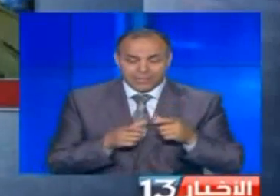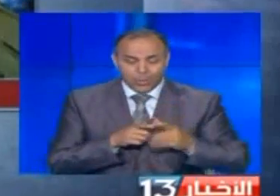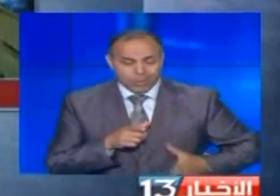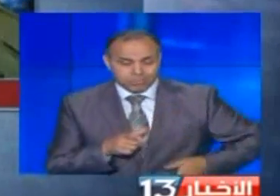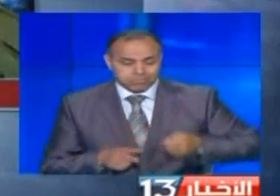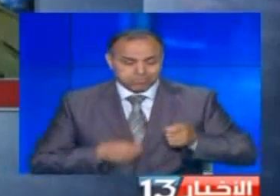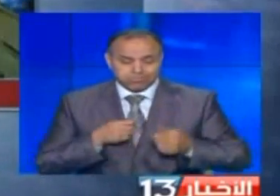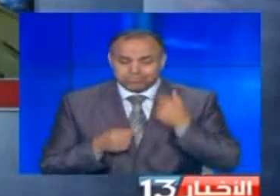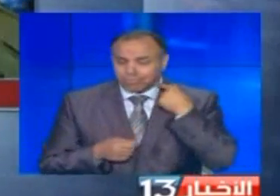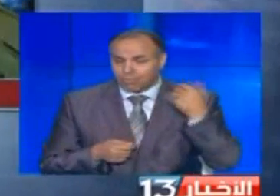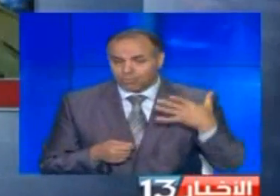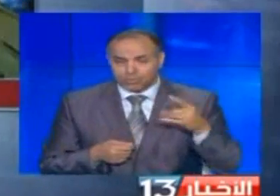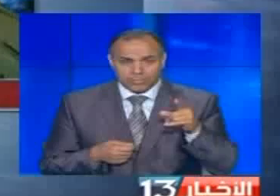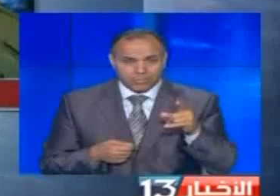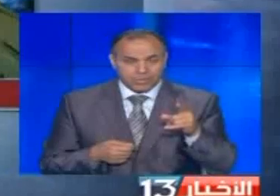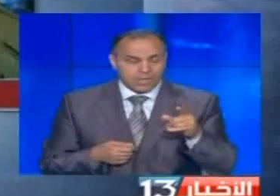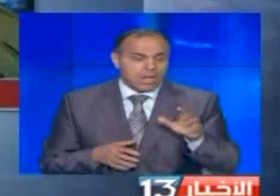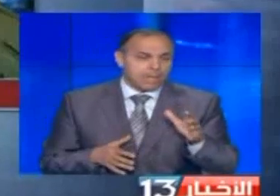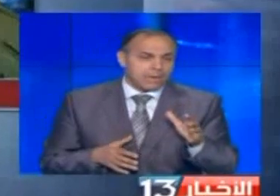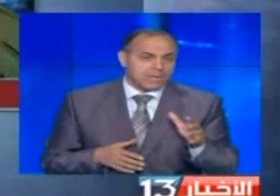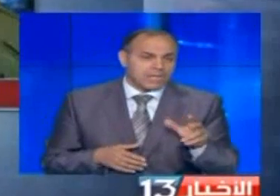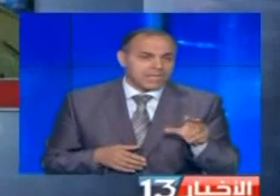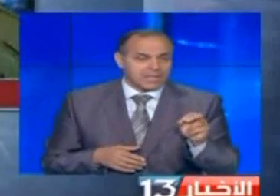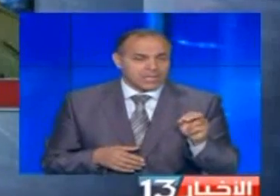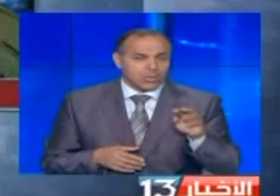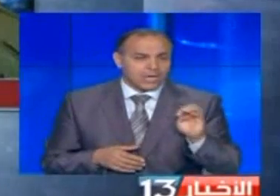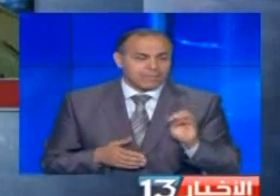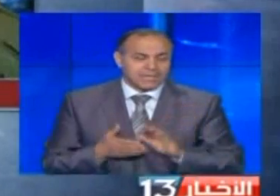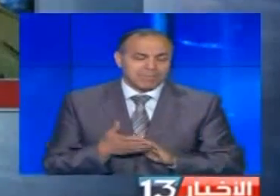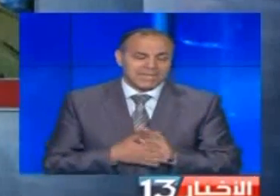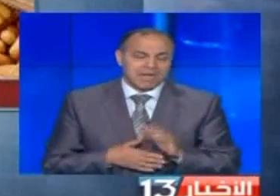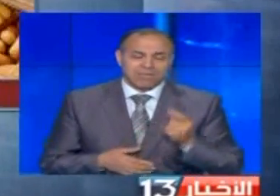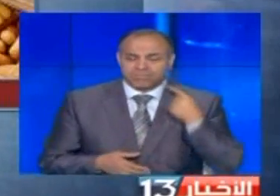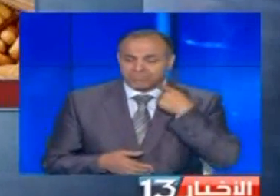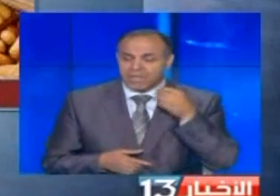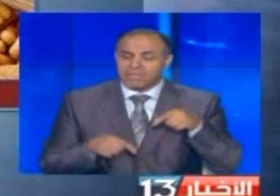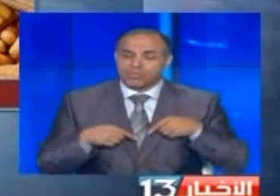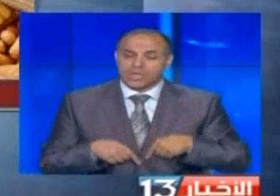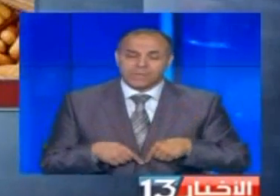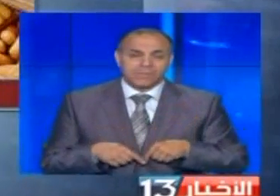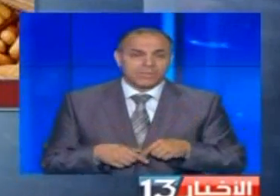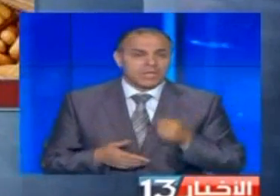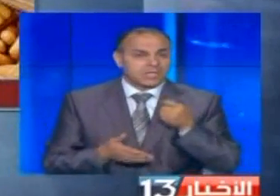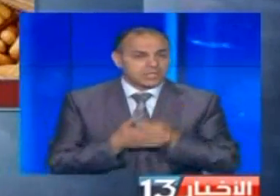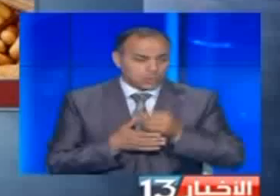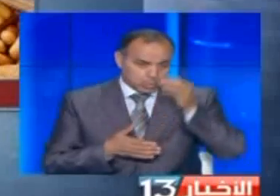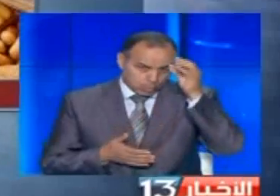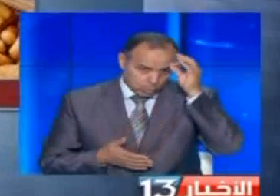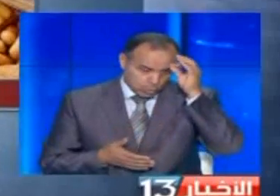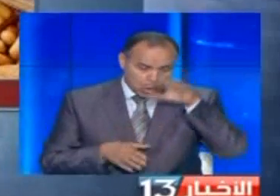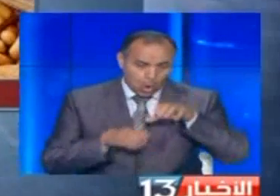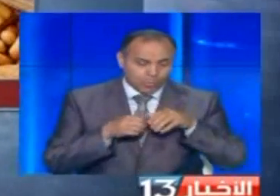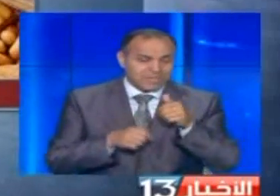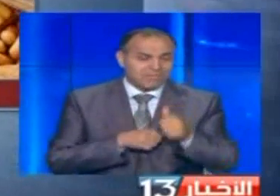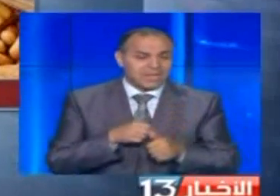يتلف خسائر مادية تتراوح بين 30 و40 مليون دينار. ويبلغ استهلاك التونسي لمادة الخبز